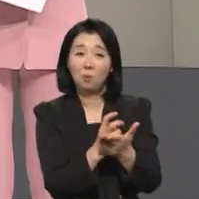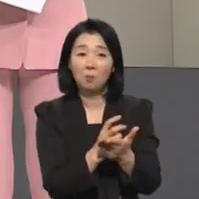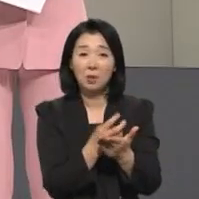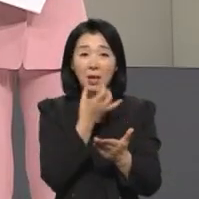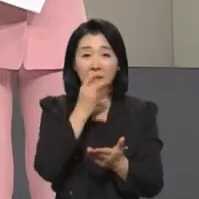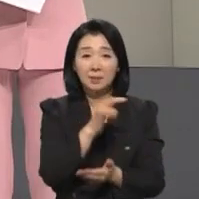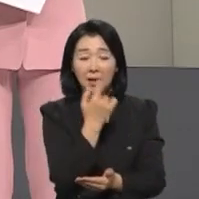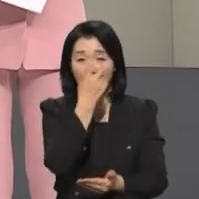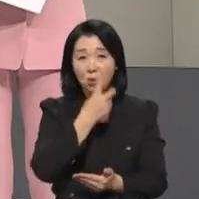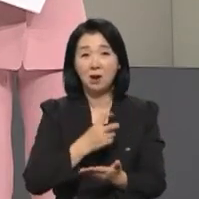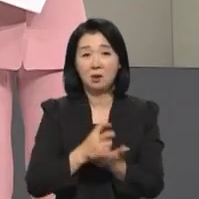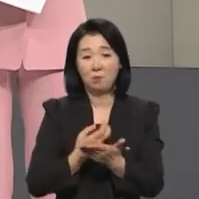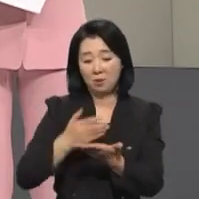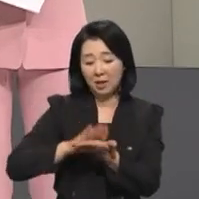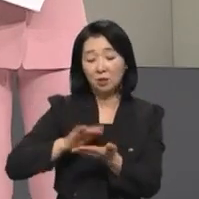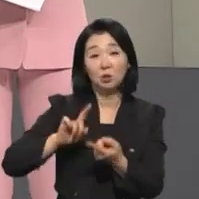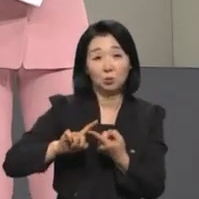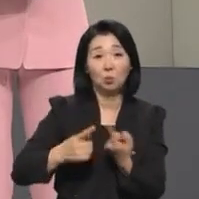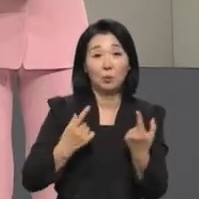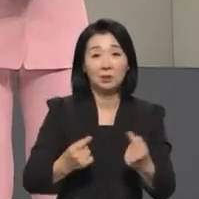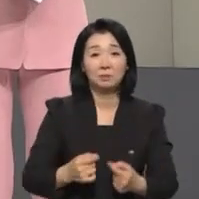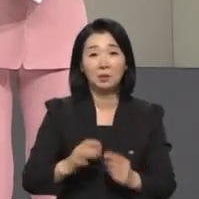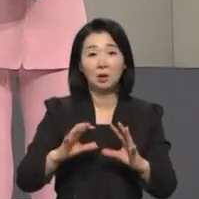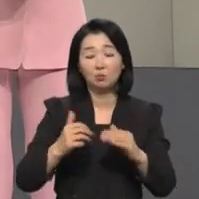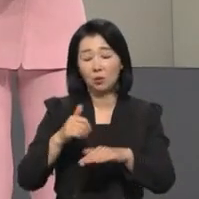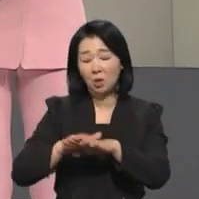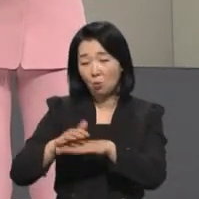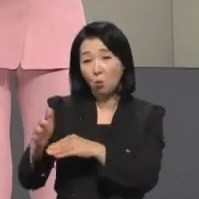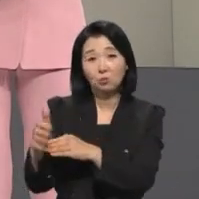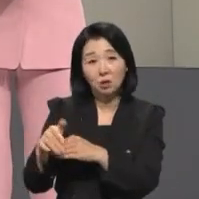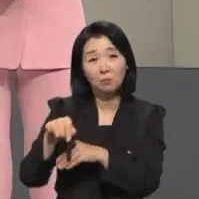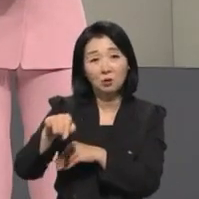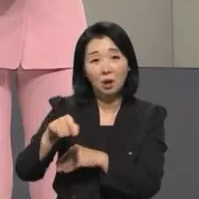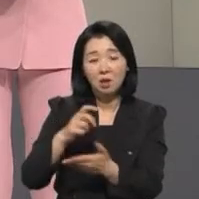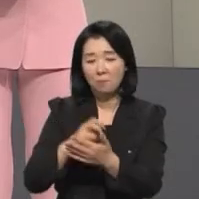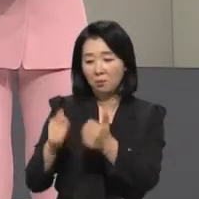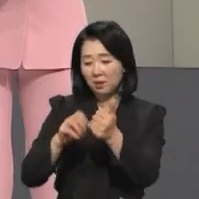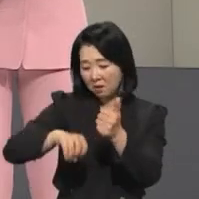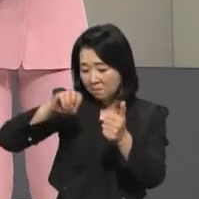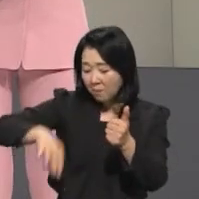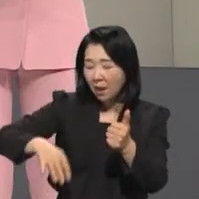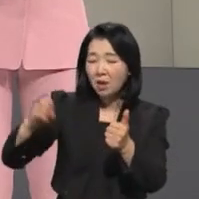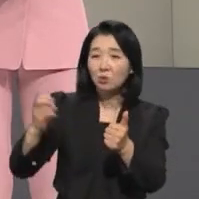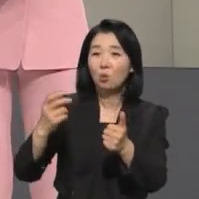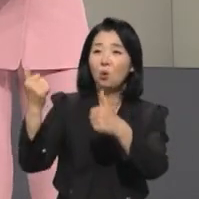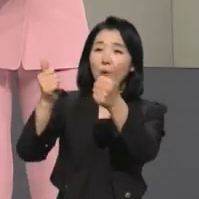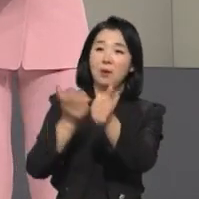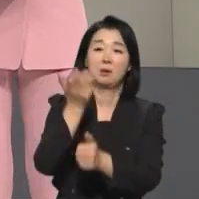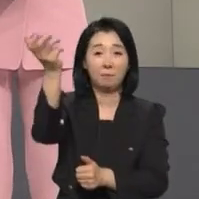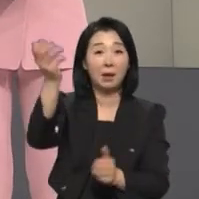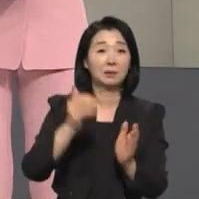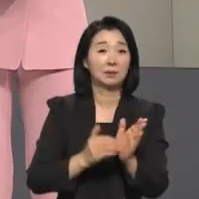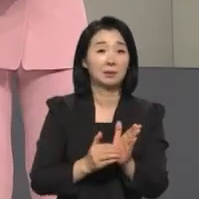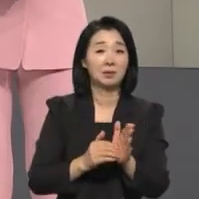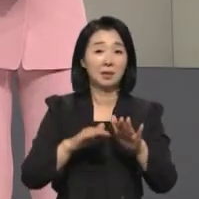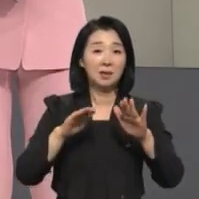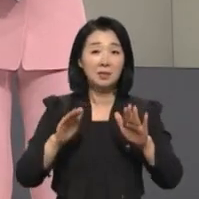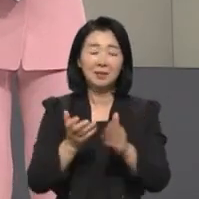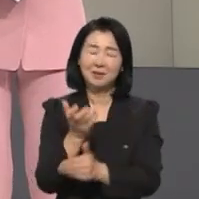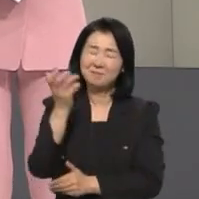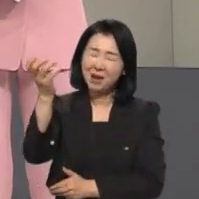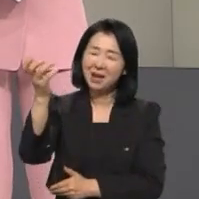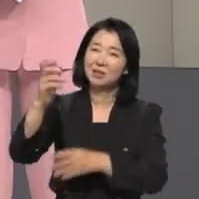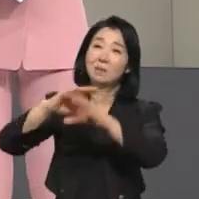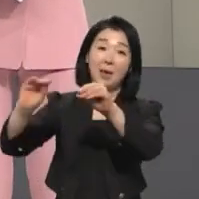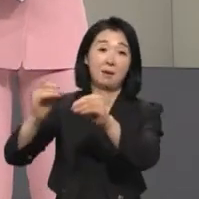양국관리법 개정안도 마찬가지인데요. 국회 농해수위에서 법사위를 뛰어넘고 본회의에 직회부를 해놨고 이제는 상정 뒤